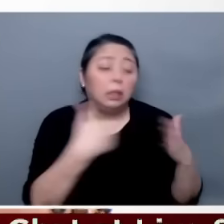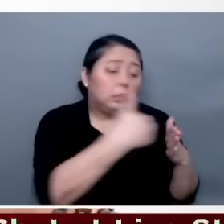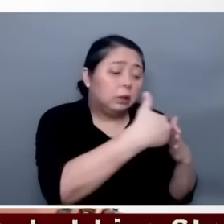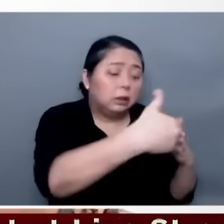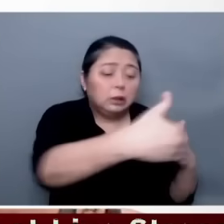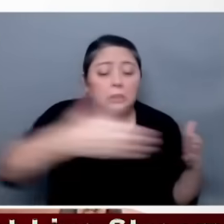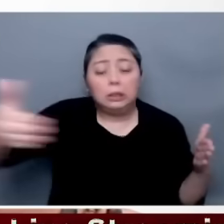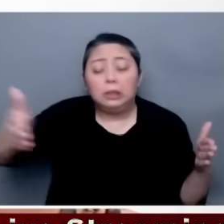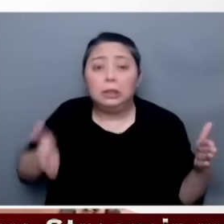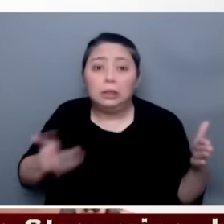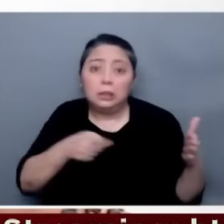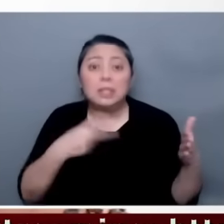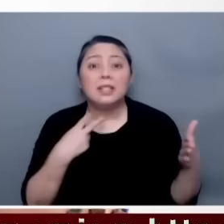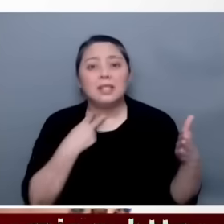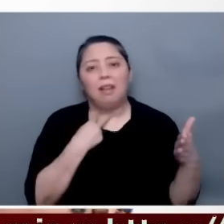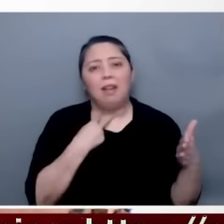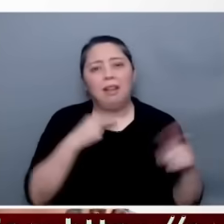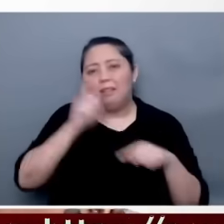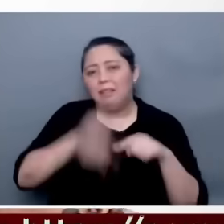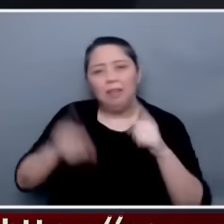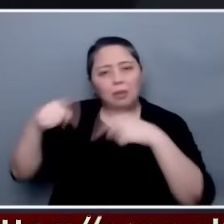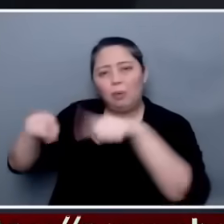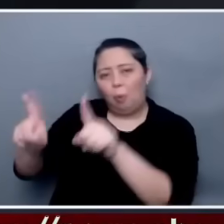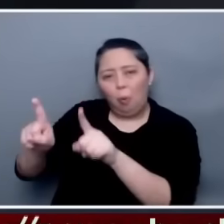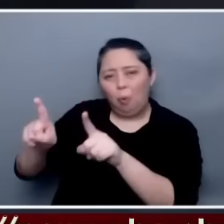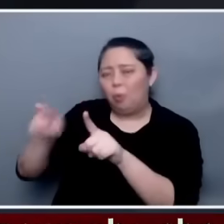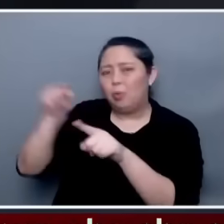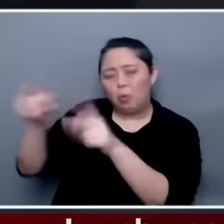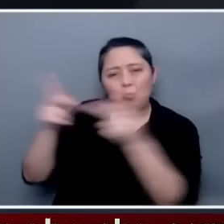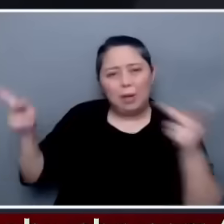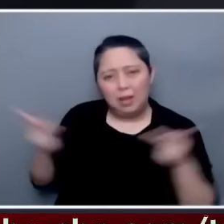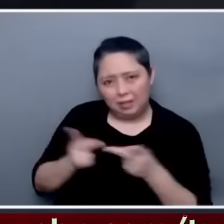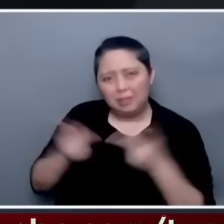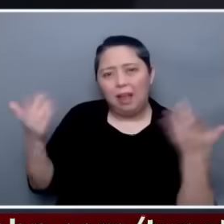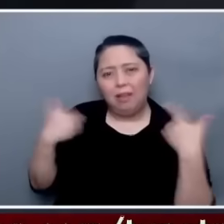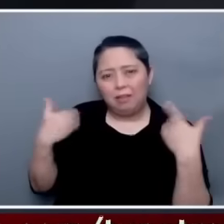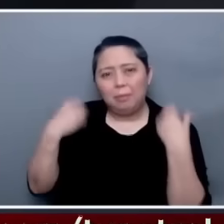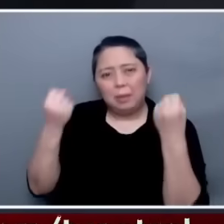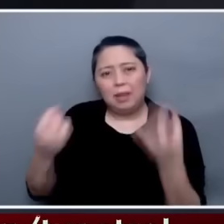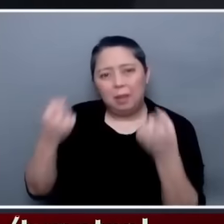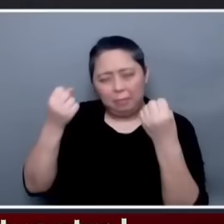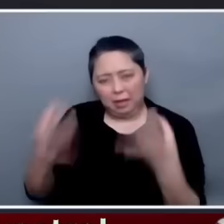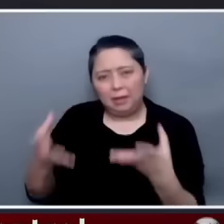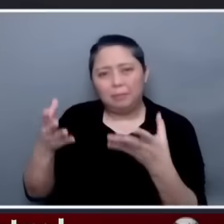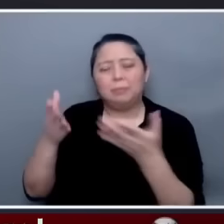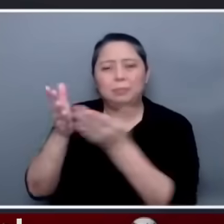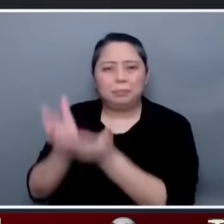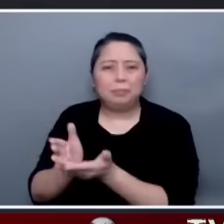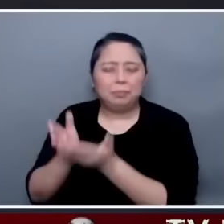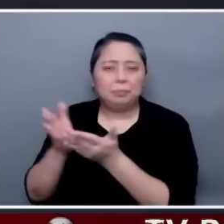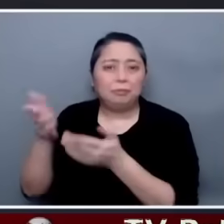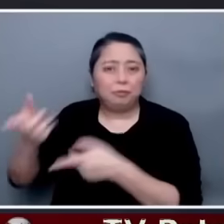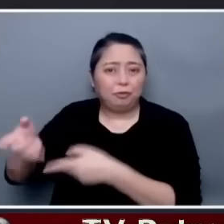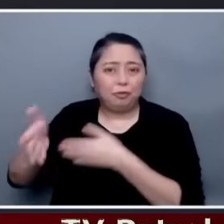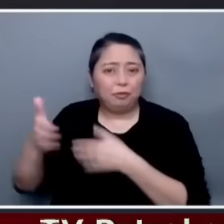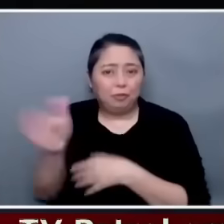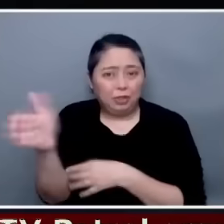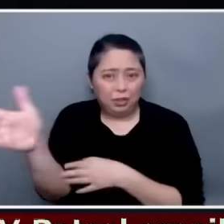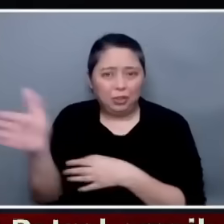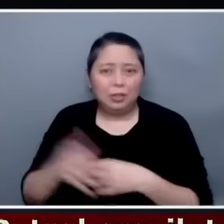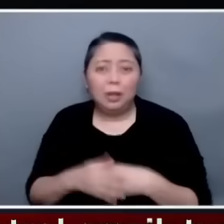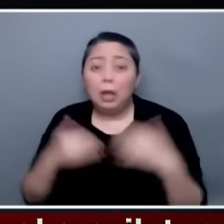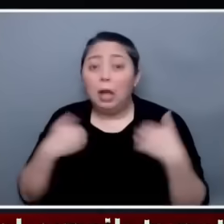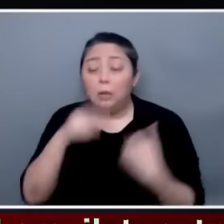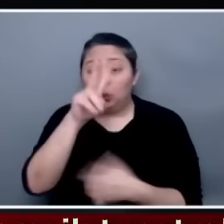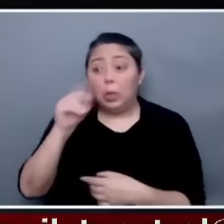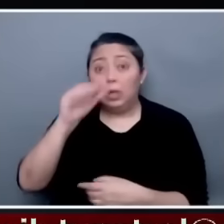bangka namin maliliit lang. Kaya yun lang, dito na lang kami nagtsatsaga. Taong 2015 ang una nilang mapansin ng mga Chinese vessels doon. At